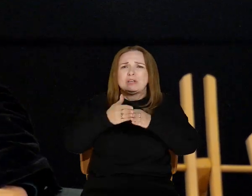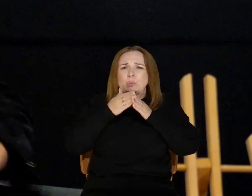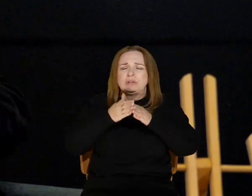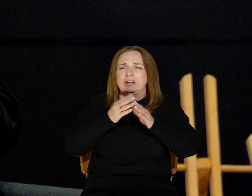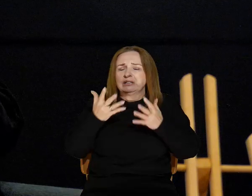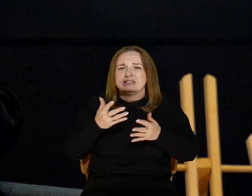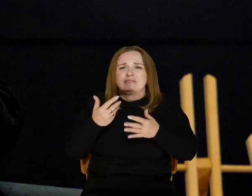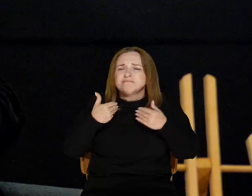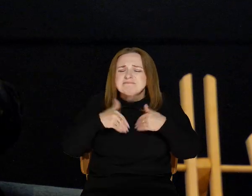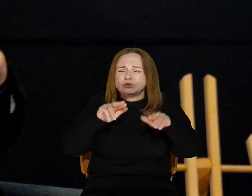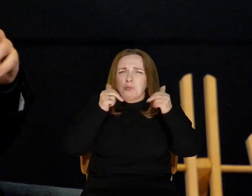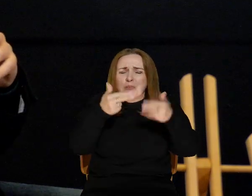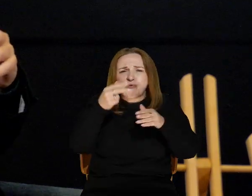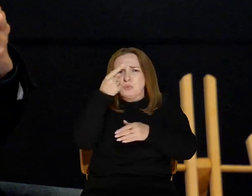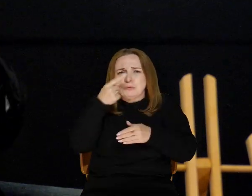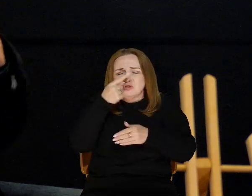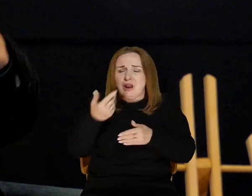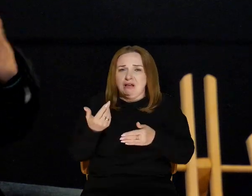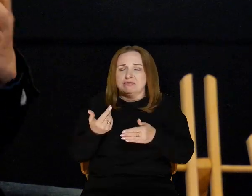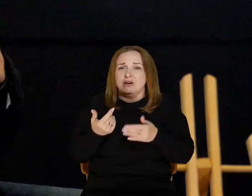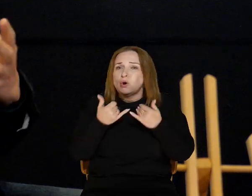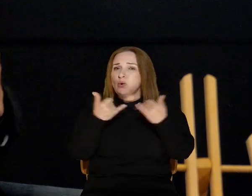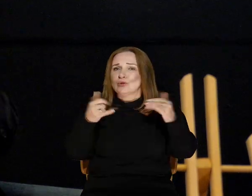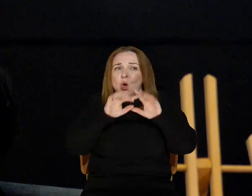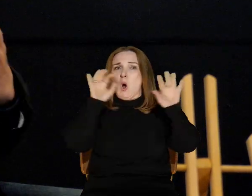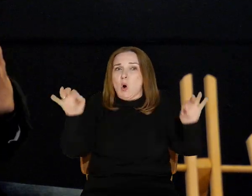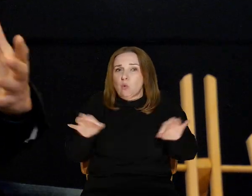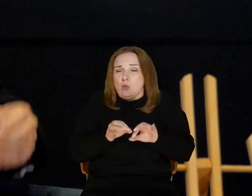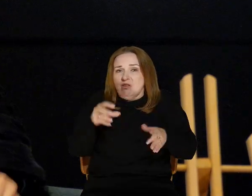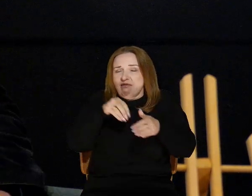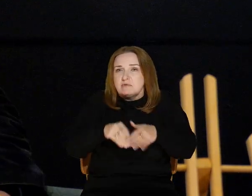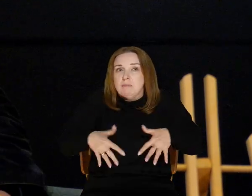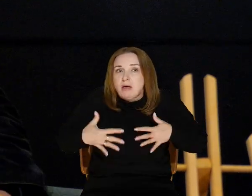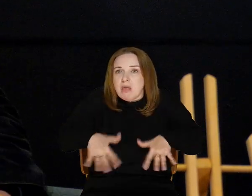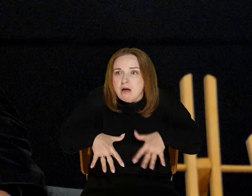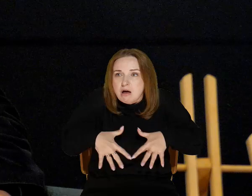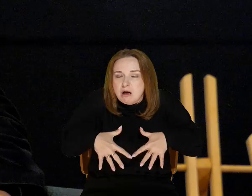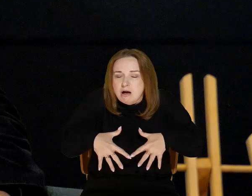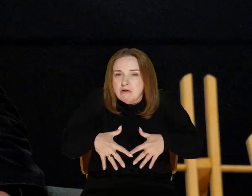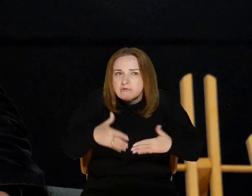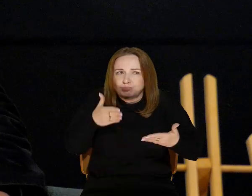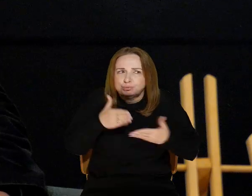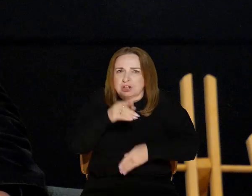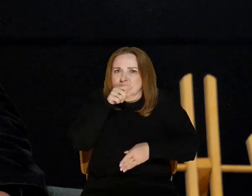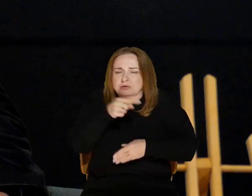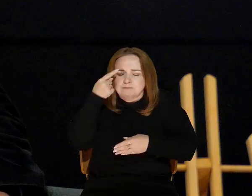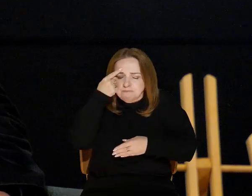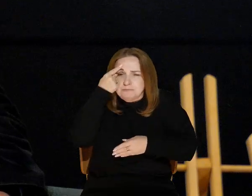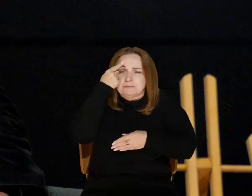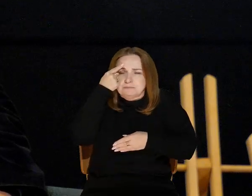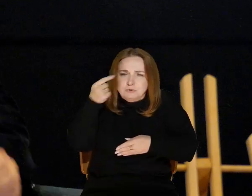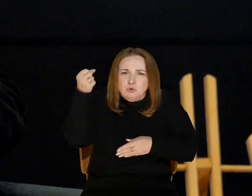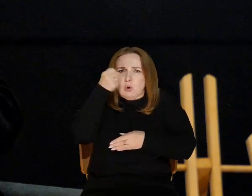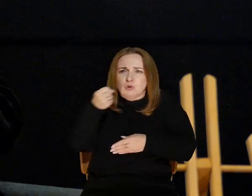z tym wydarzeniem, czy w końcu jakaś taka ogólna nadpobudliwość, nerwowość wynikająca z tego. Te wszystkie